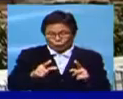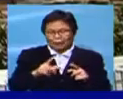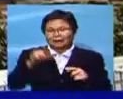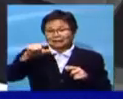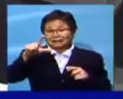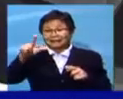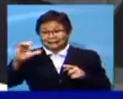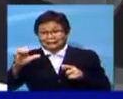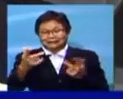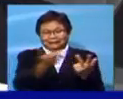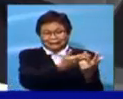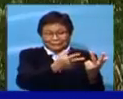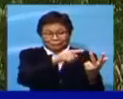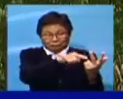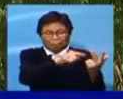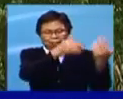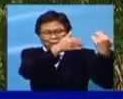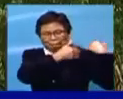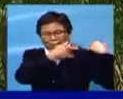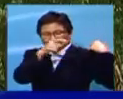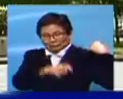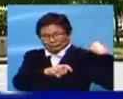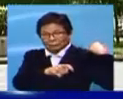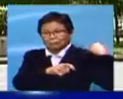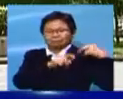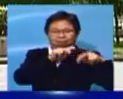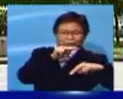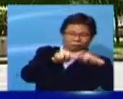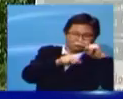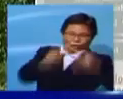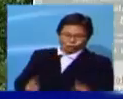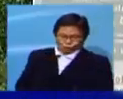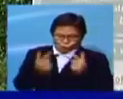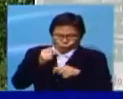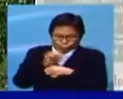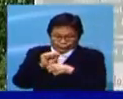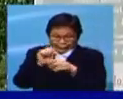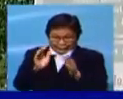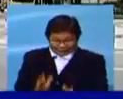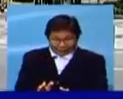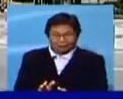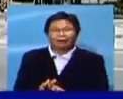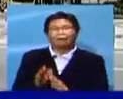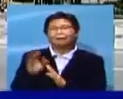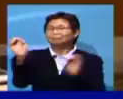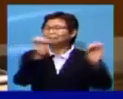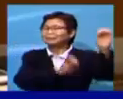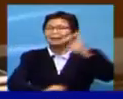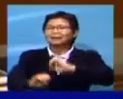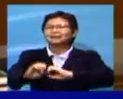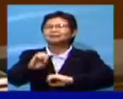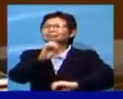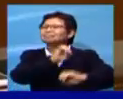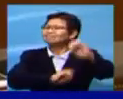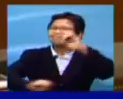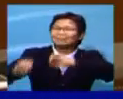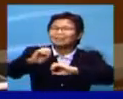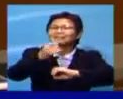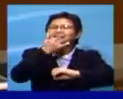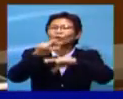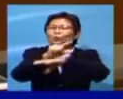glc juga harus memain peranan dalam memantau gaya hidup kakitangan bawahan agar tiada salah laku penyalahgunaan